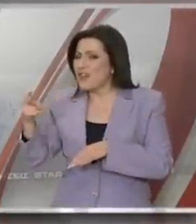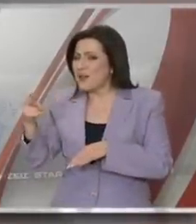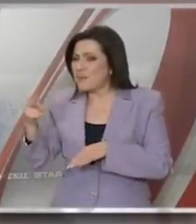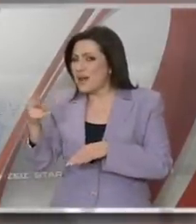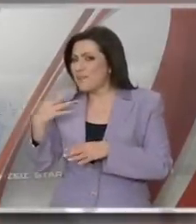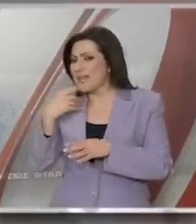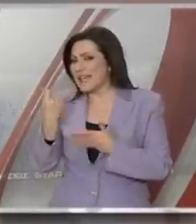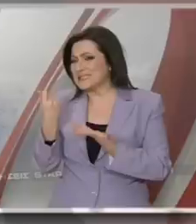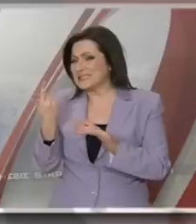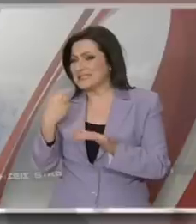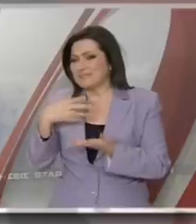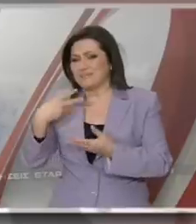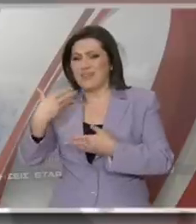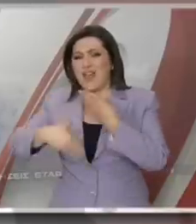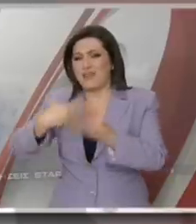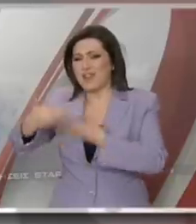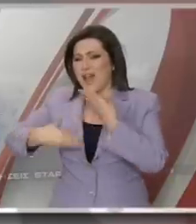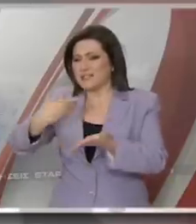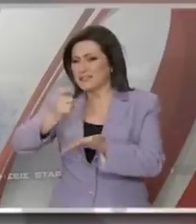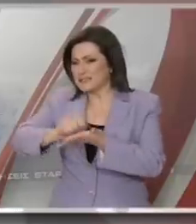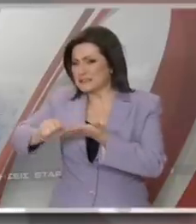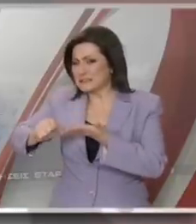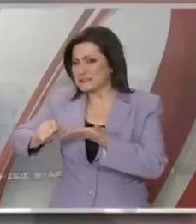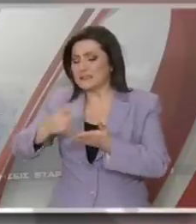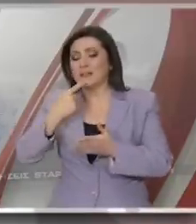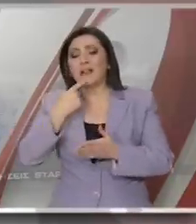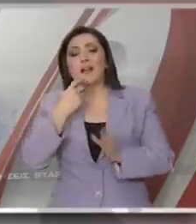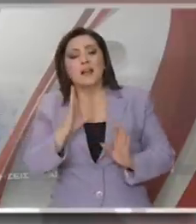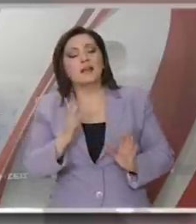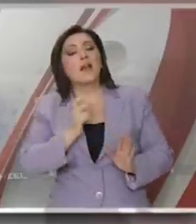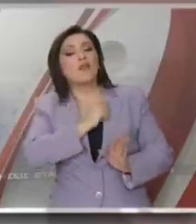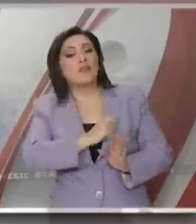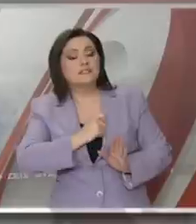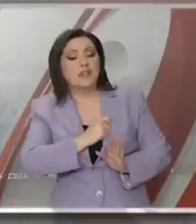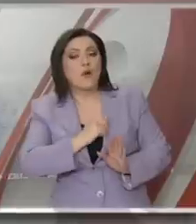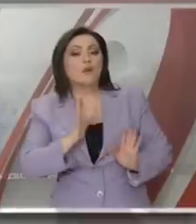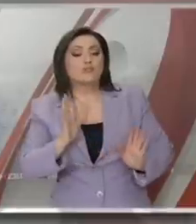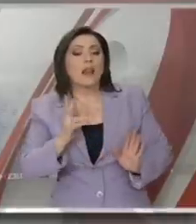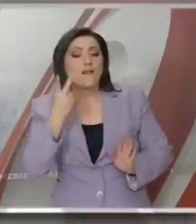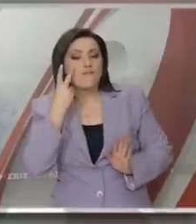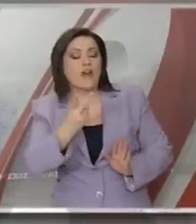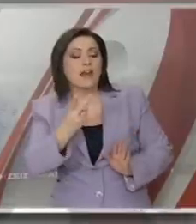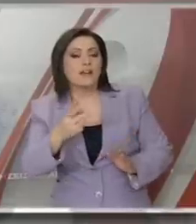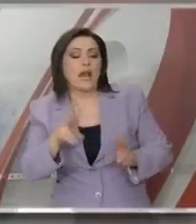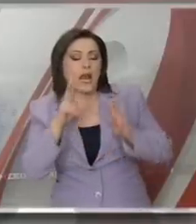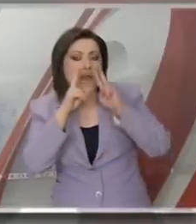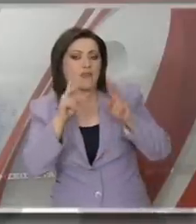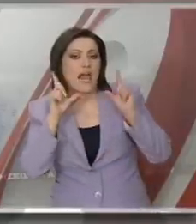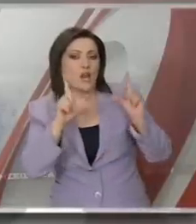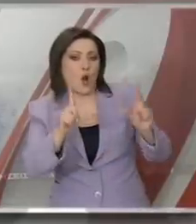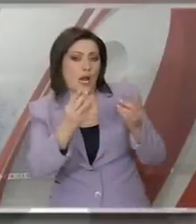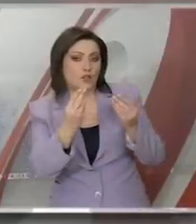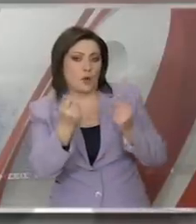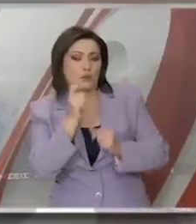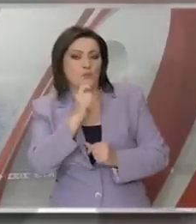γραφειοκρατικό έχω την αίσθηση ναι δυστυχώς όμως ή ευτυχώς φαίνεται από αυτά τα πράγματα φαίνονται πολύ ξεκάθαρα και ποιες είναι οι πολιτικές